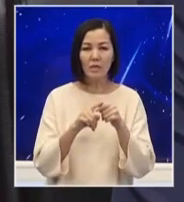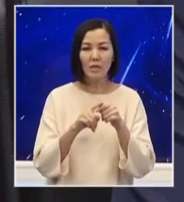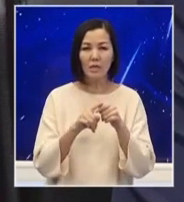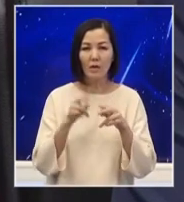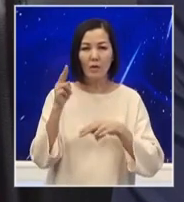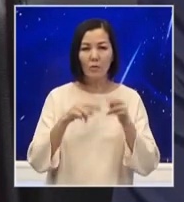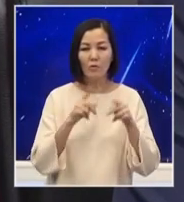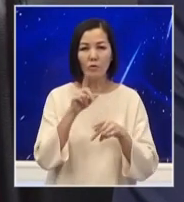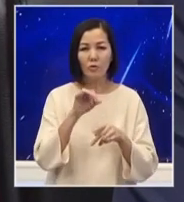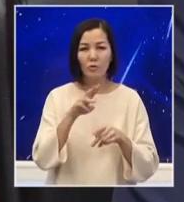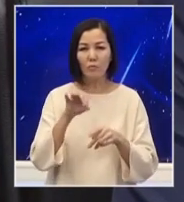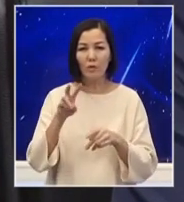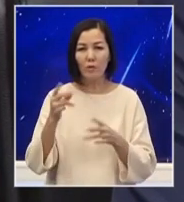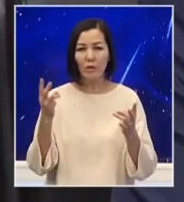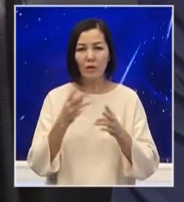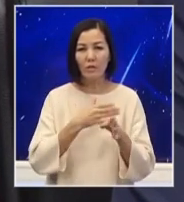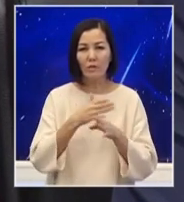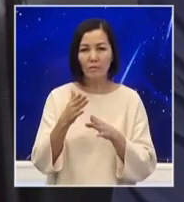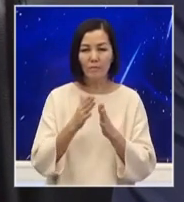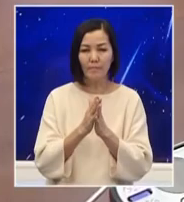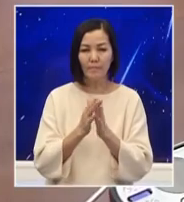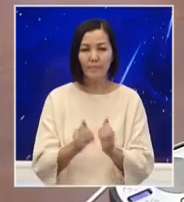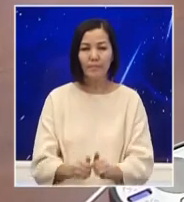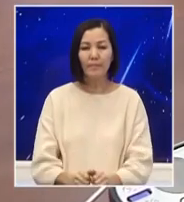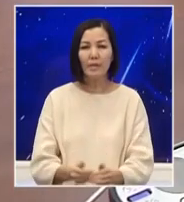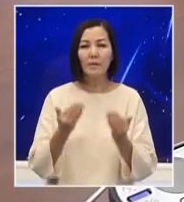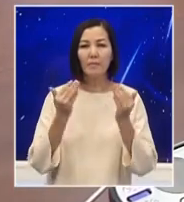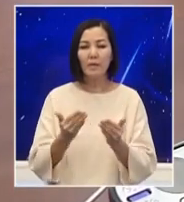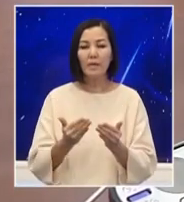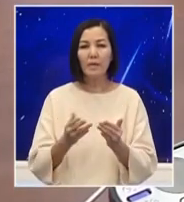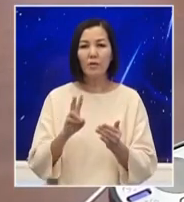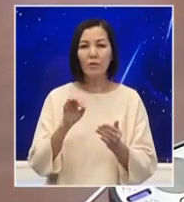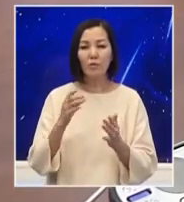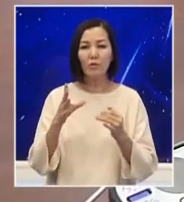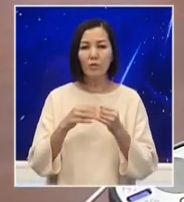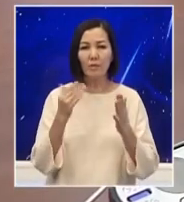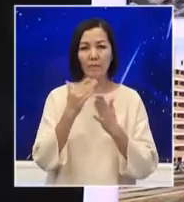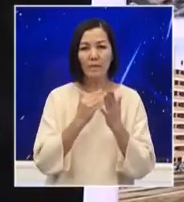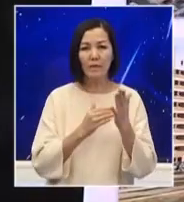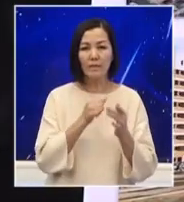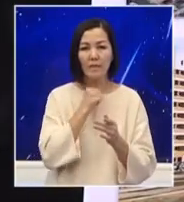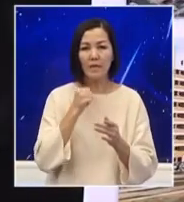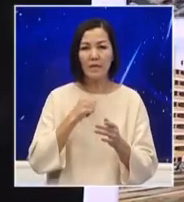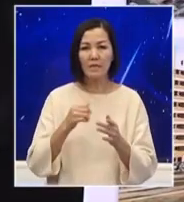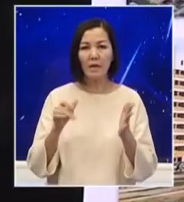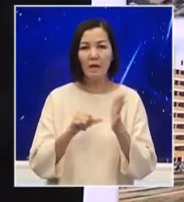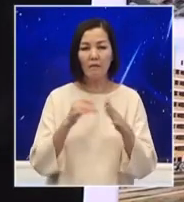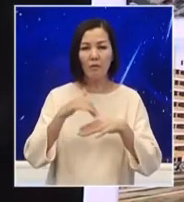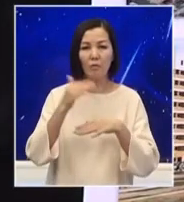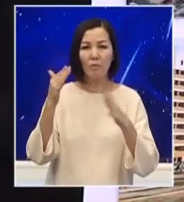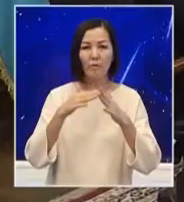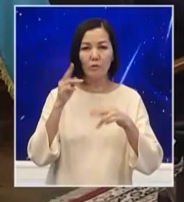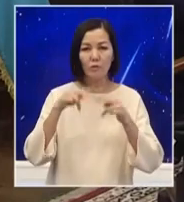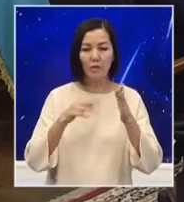құрылысына 100 миллион теңге бөлгізсеңіз. Биыл ауданда нұрлы жер бағдарламасымен Талғар қаласында 6 көпқабатты үй салынып